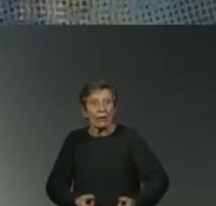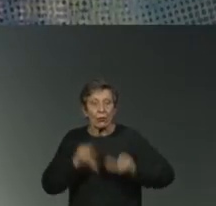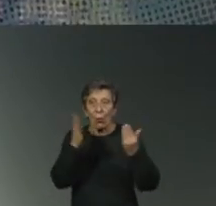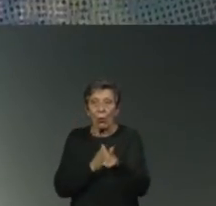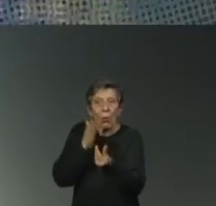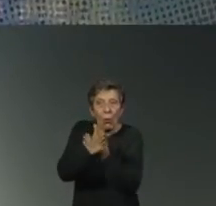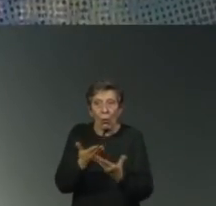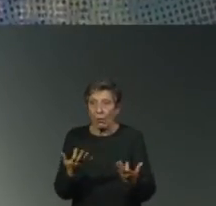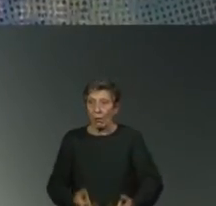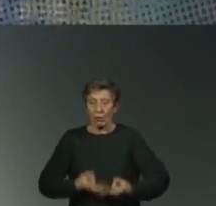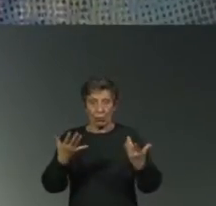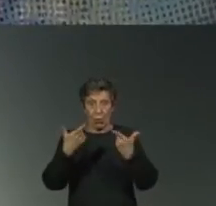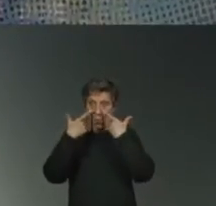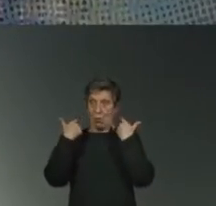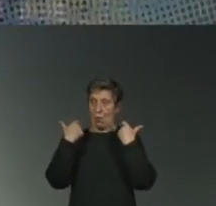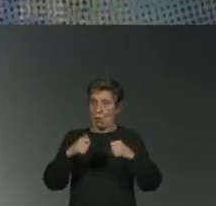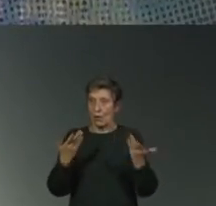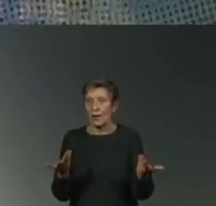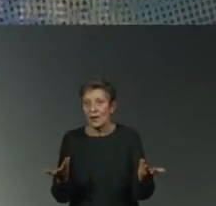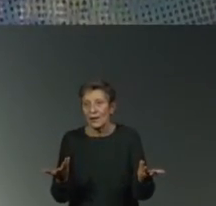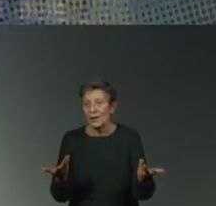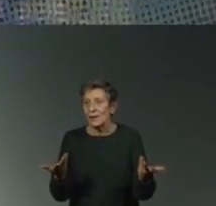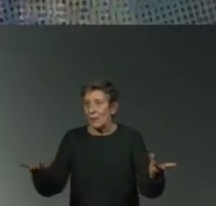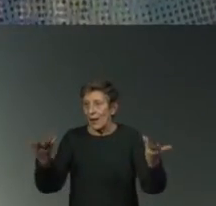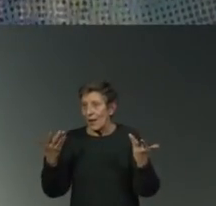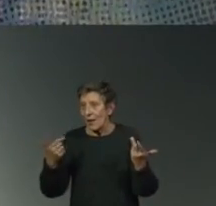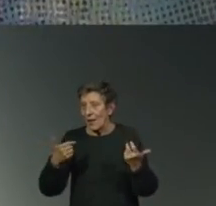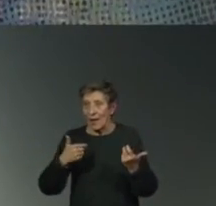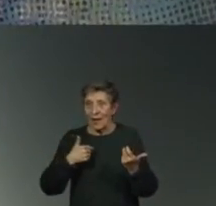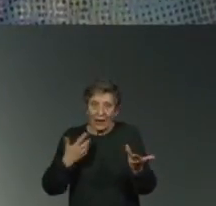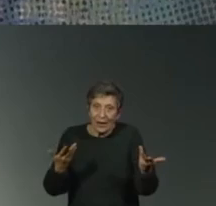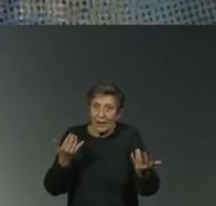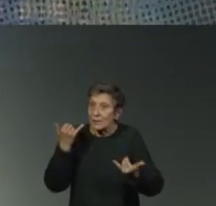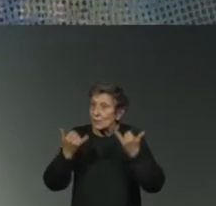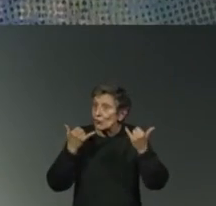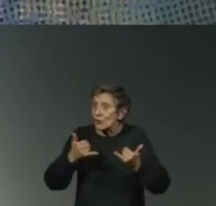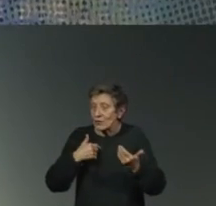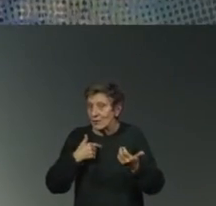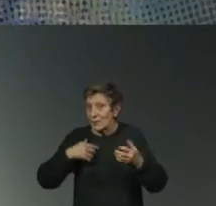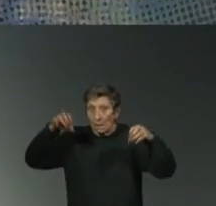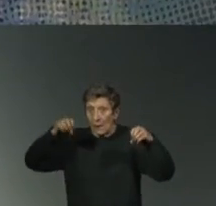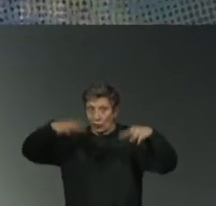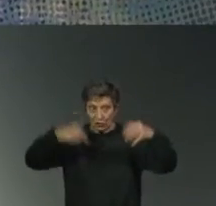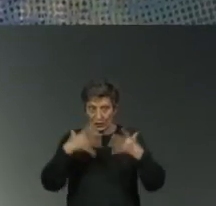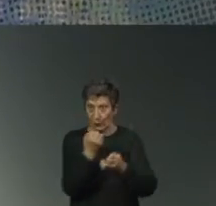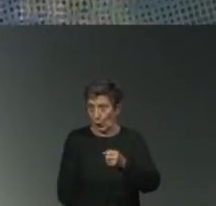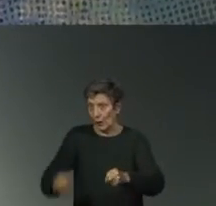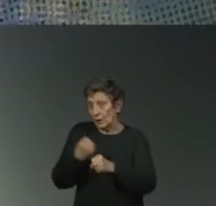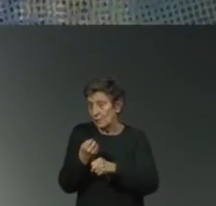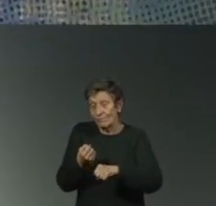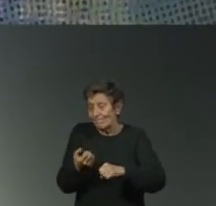envahissant, ma petite lanterne magique que je rêvais d'élaborer risquait de ne pas marcher. Donc